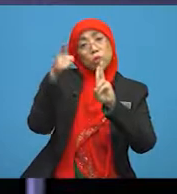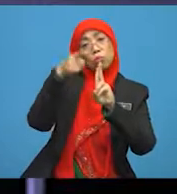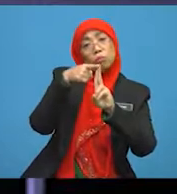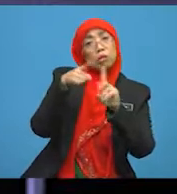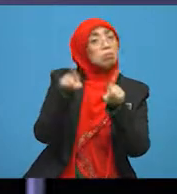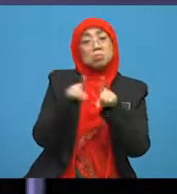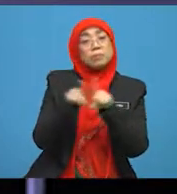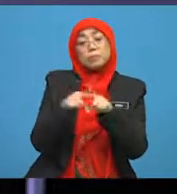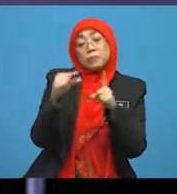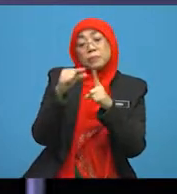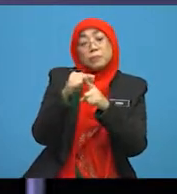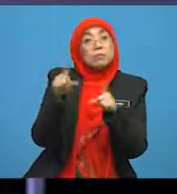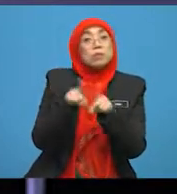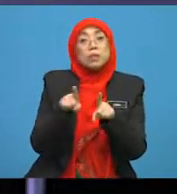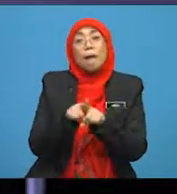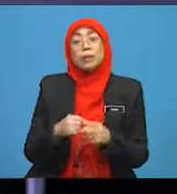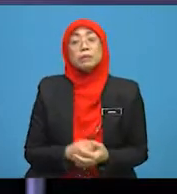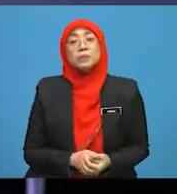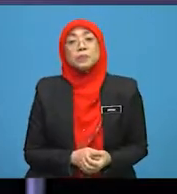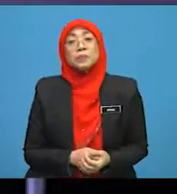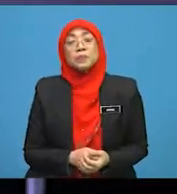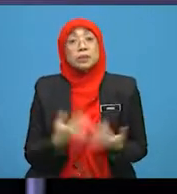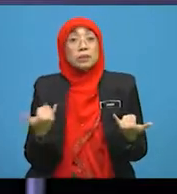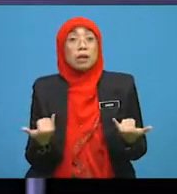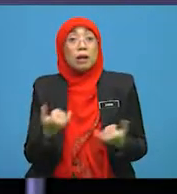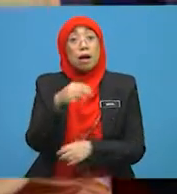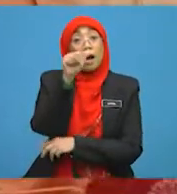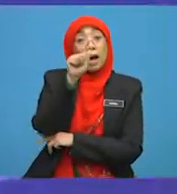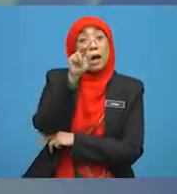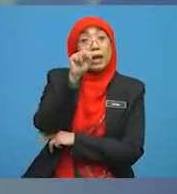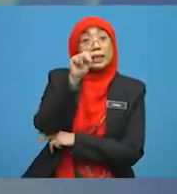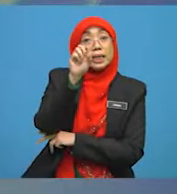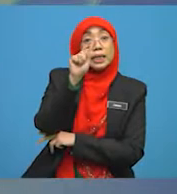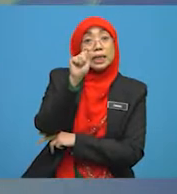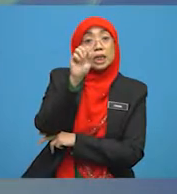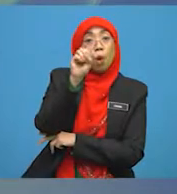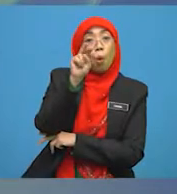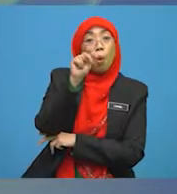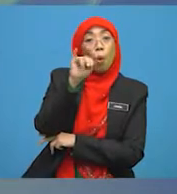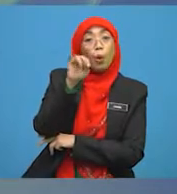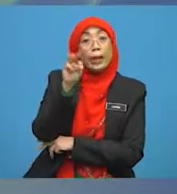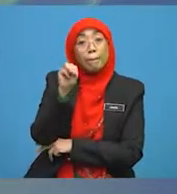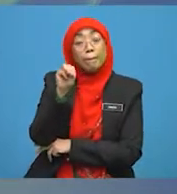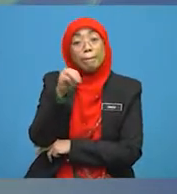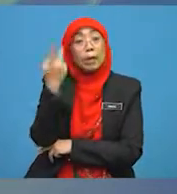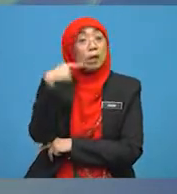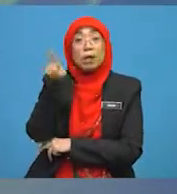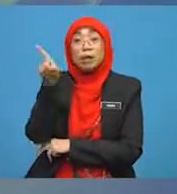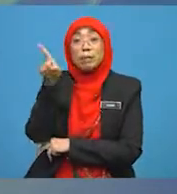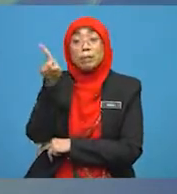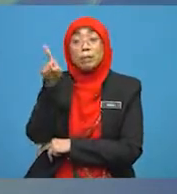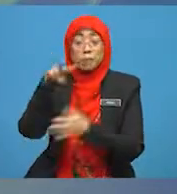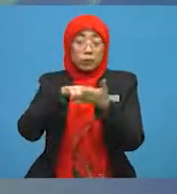Seterusnya, cikgu akan menjelaskan antonim pula. Antonim ialah kata-kata yang